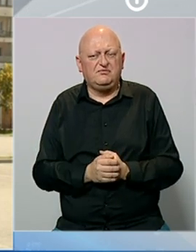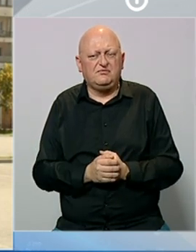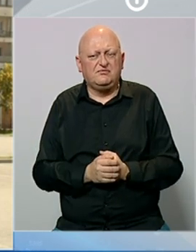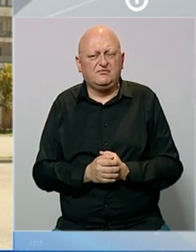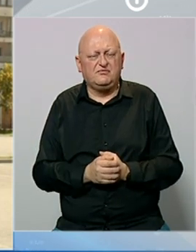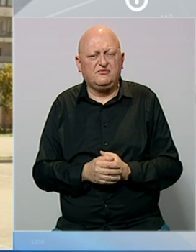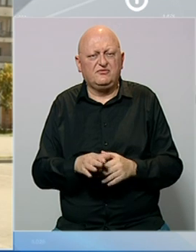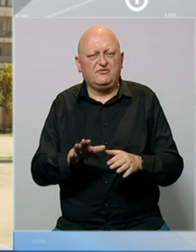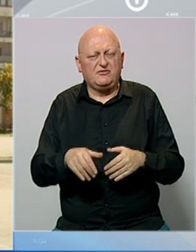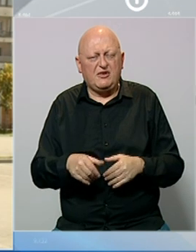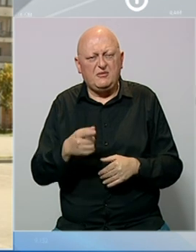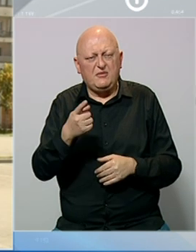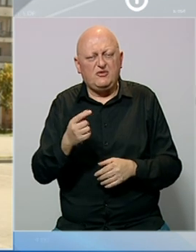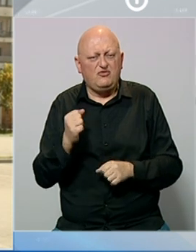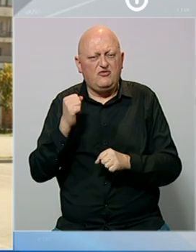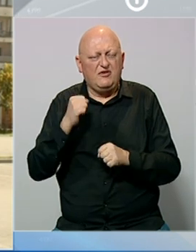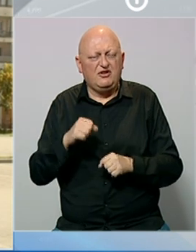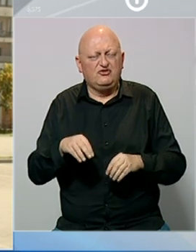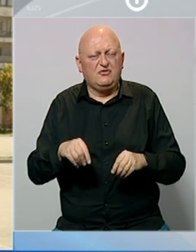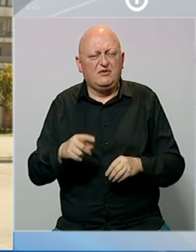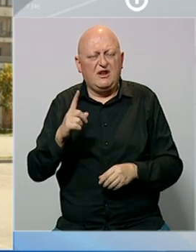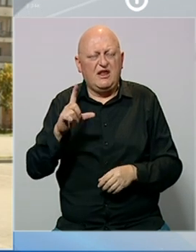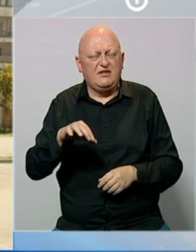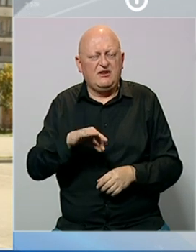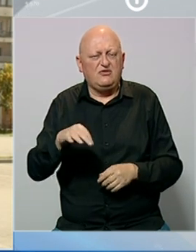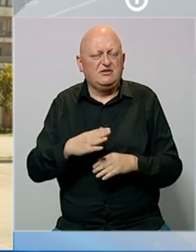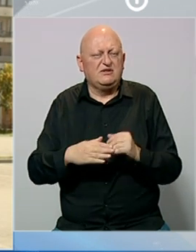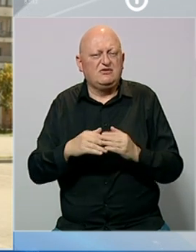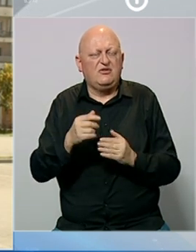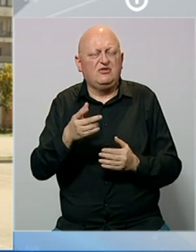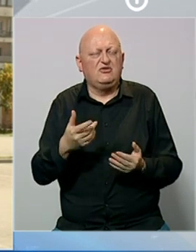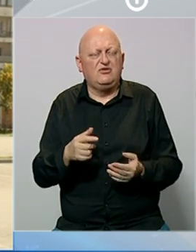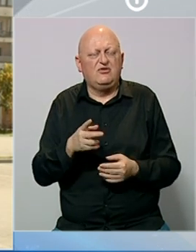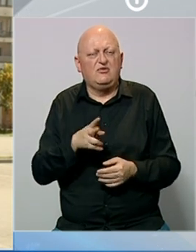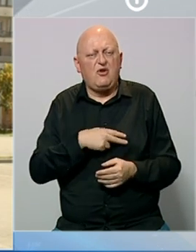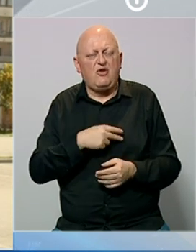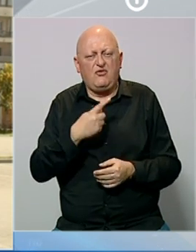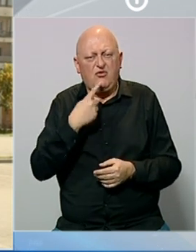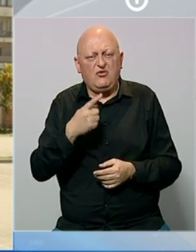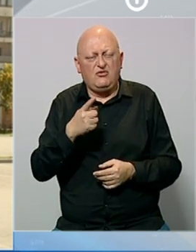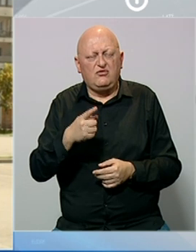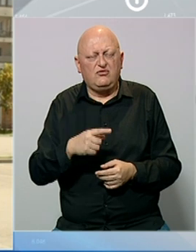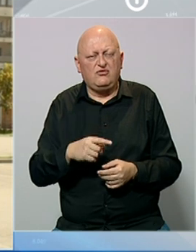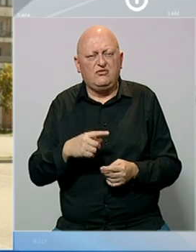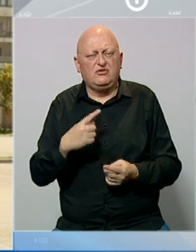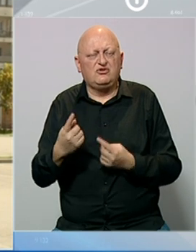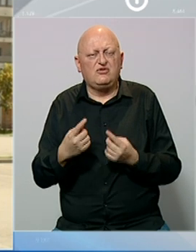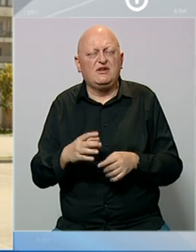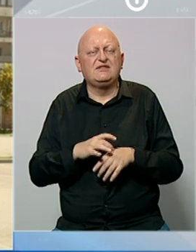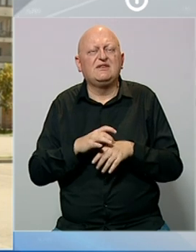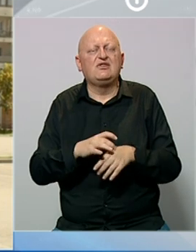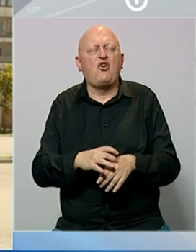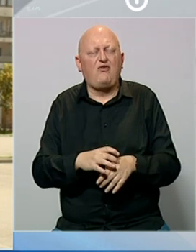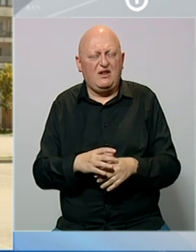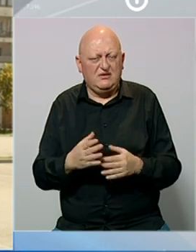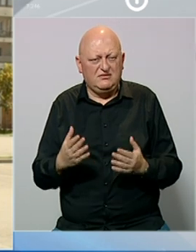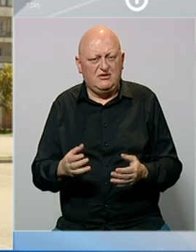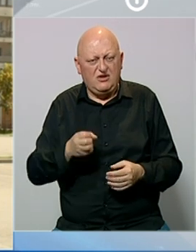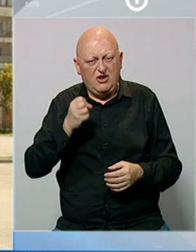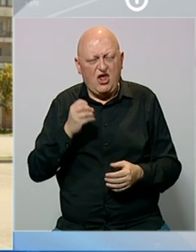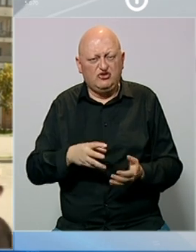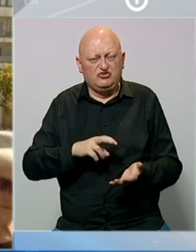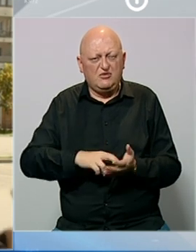da prime tu ili vreću brašna ili litar ulja, da se zadovolje sa tim. Dakle, odgovorno tvrdim da ih je u to stanje dovela